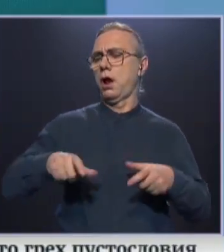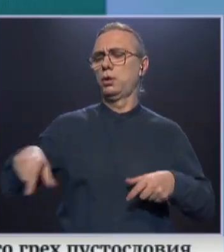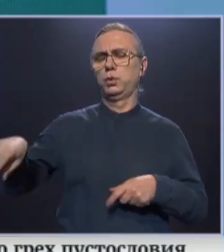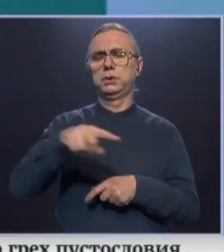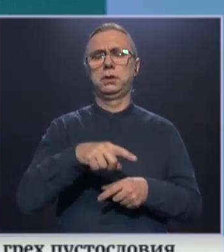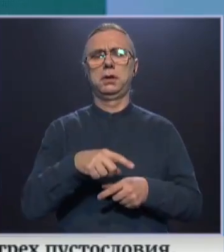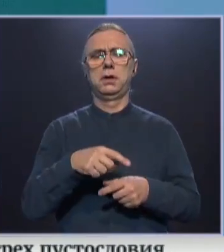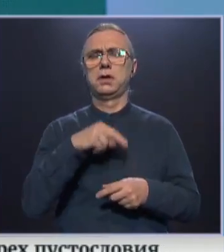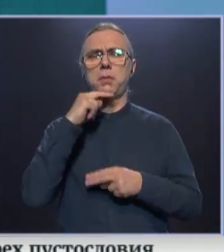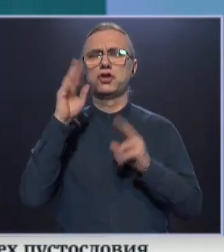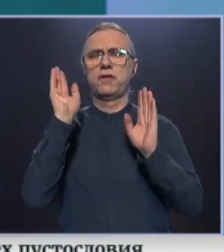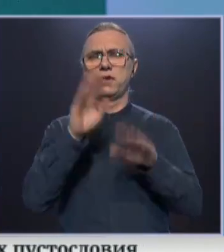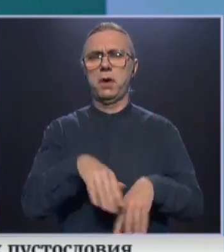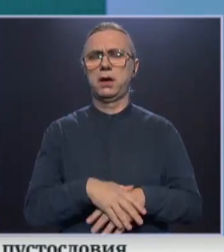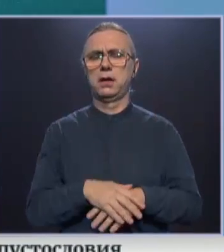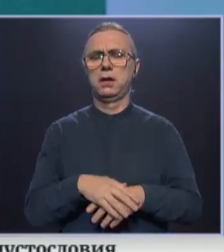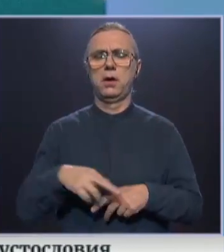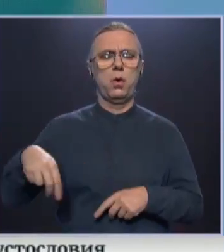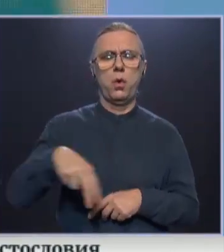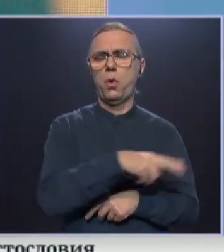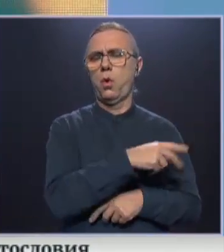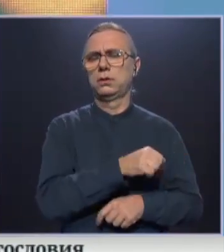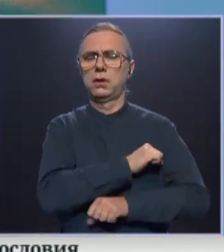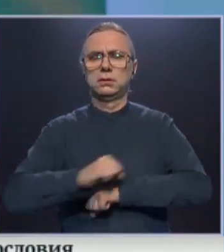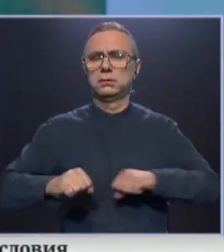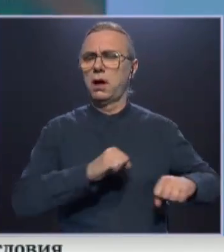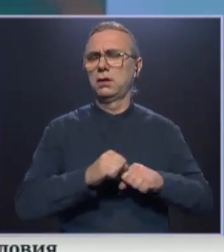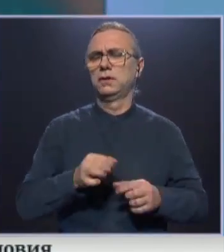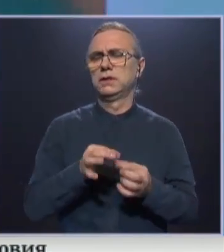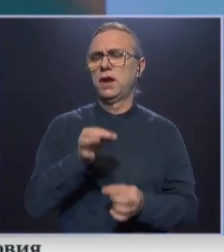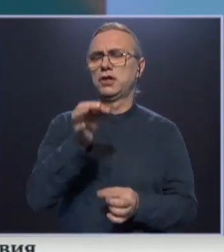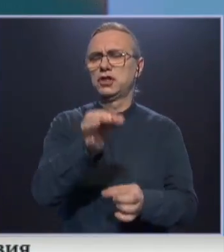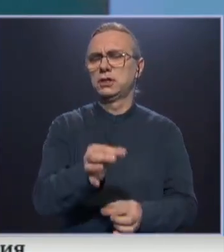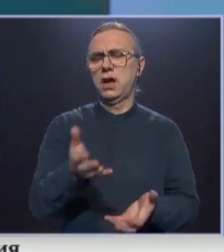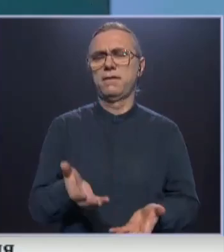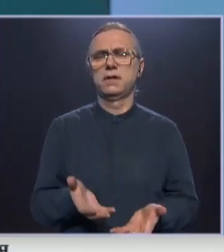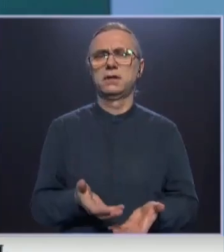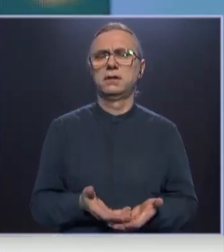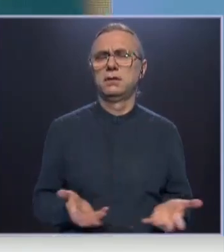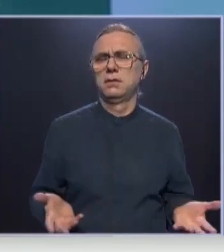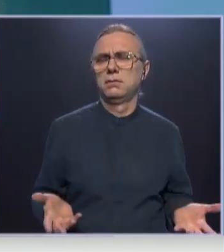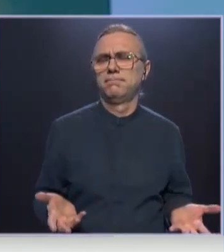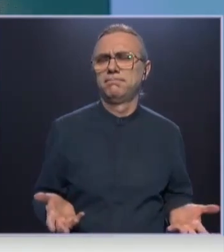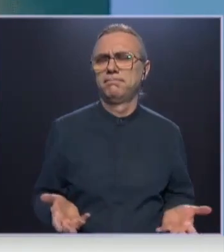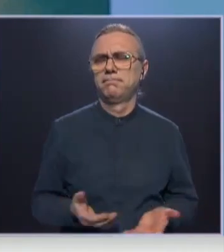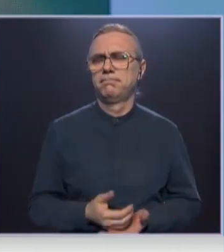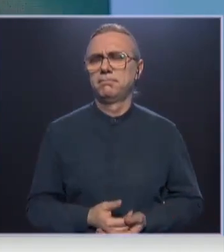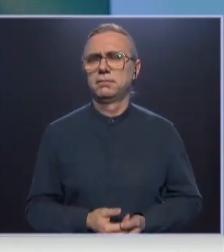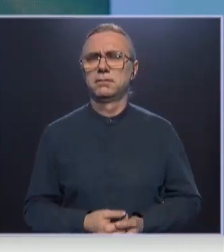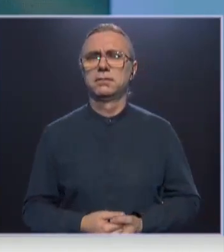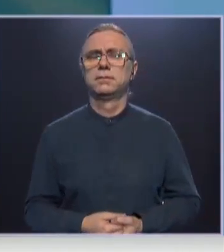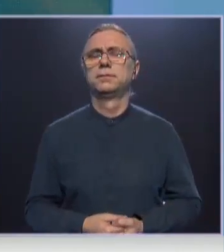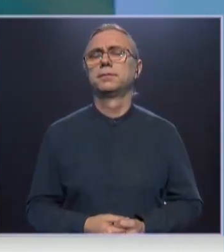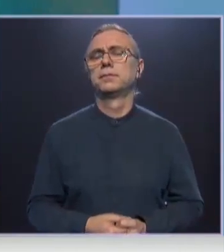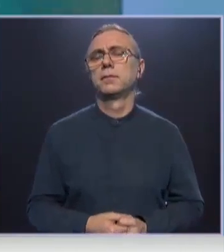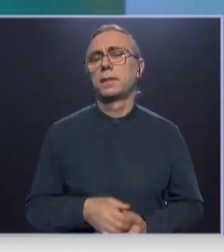ставят свечи, проходят по периметру, при этом работая локтями и так далее. Наверное, Екатерина у нас новоначальный человек. К